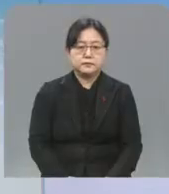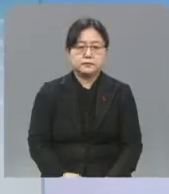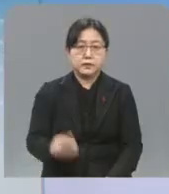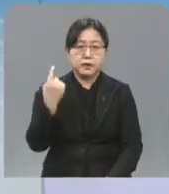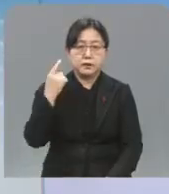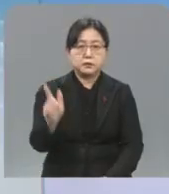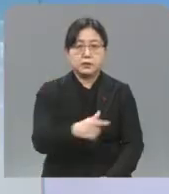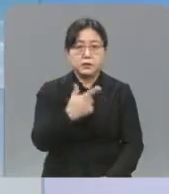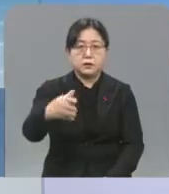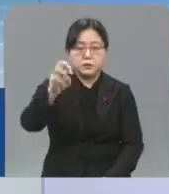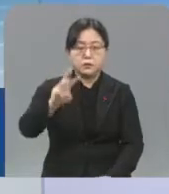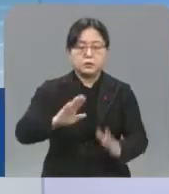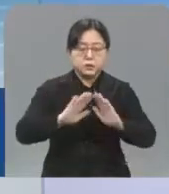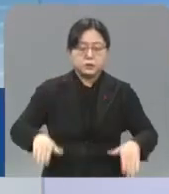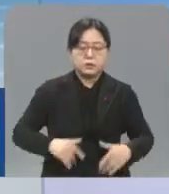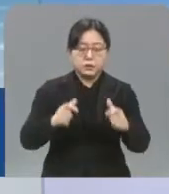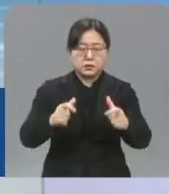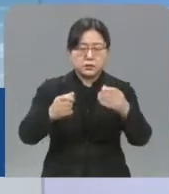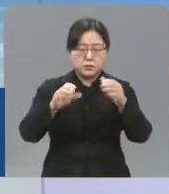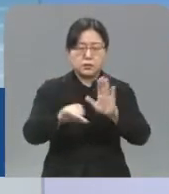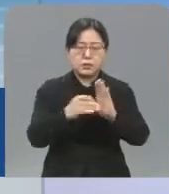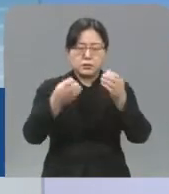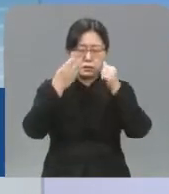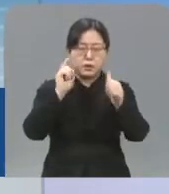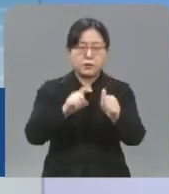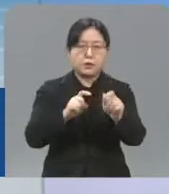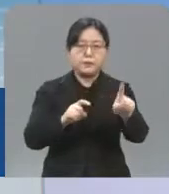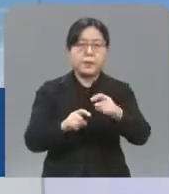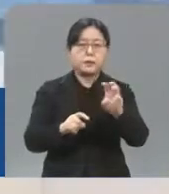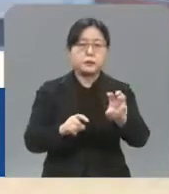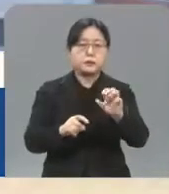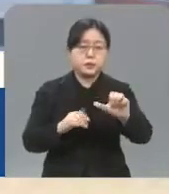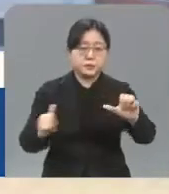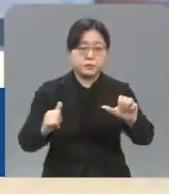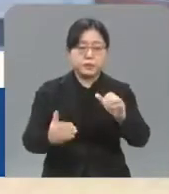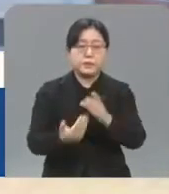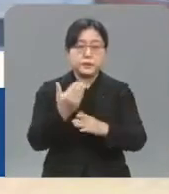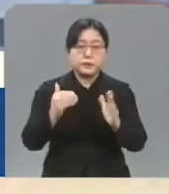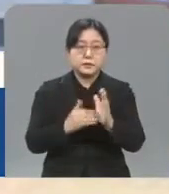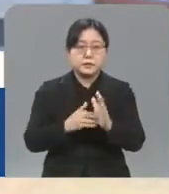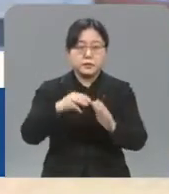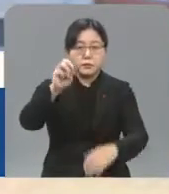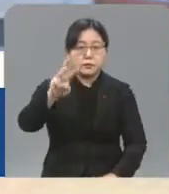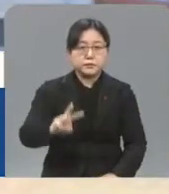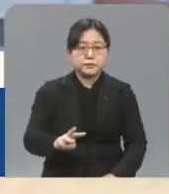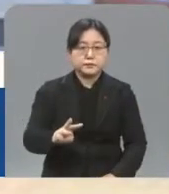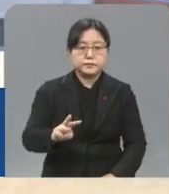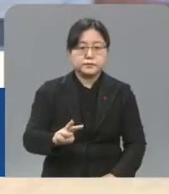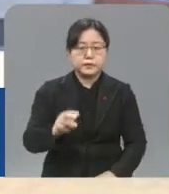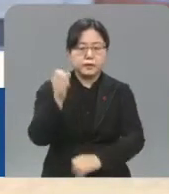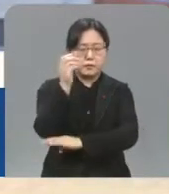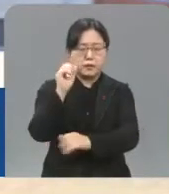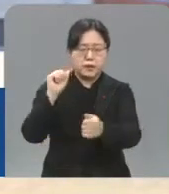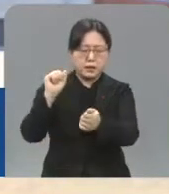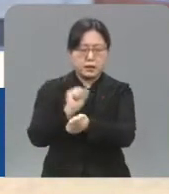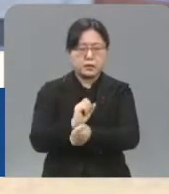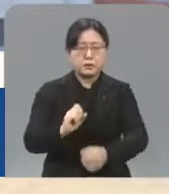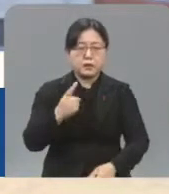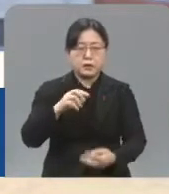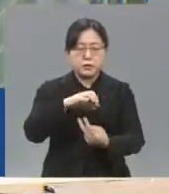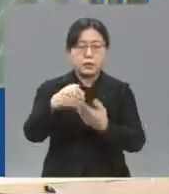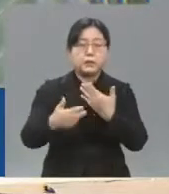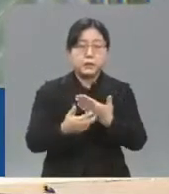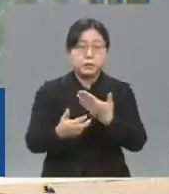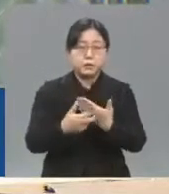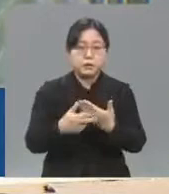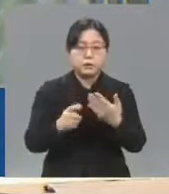어제 하루 광주 전남에서 코로나19 신규 확진자가 모두 135명이 나왔습니다. 광주에서는 기존 감염 경로인